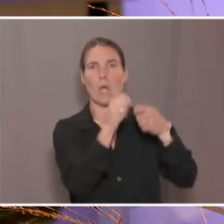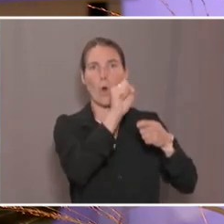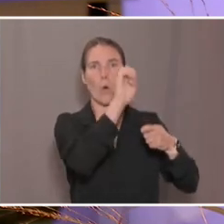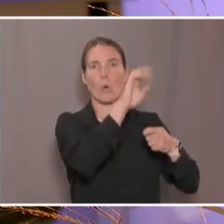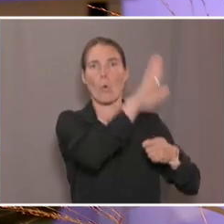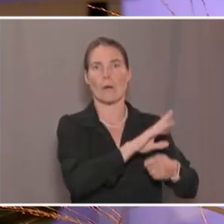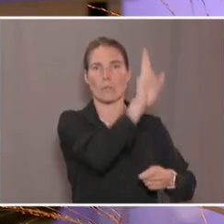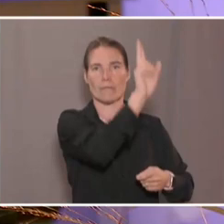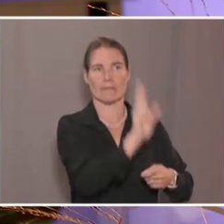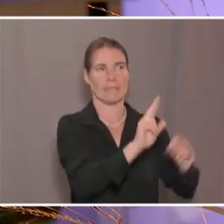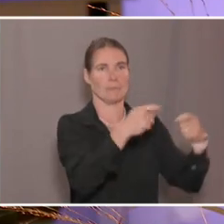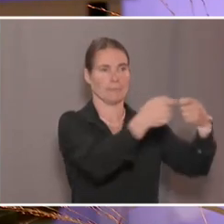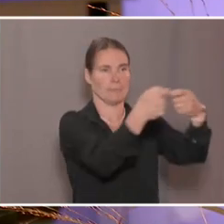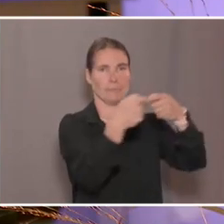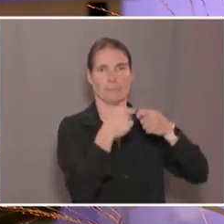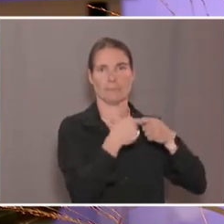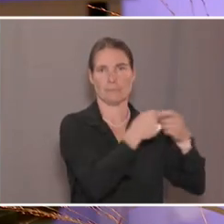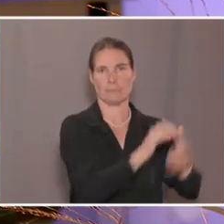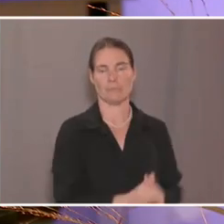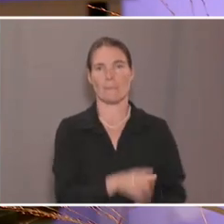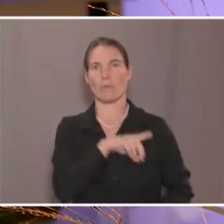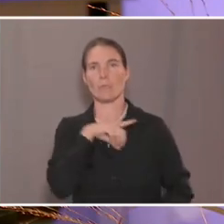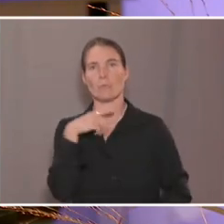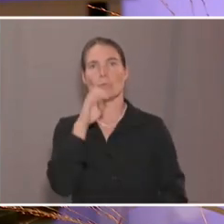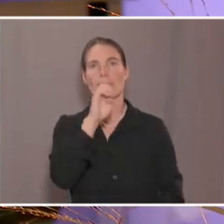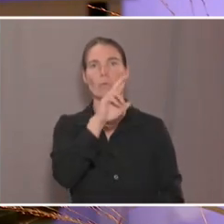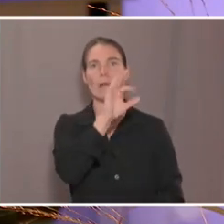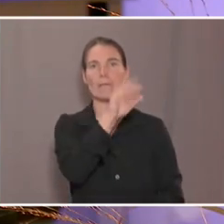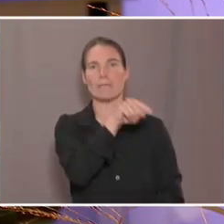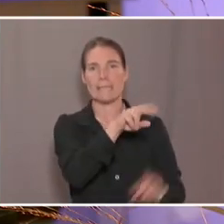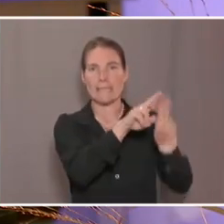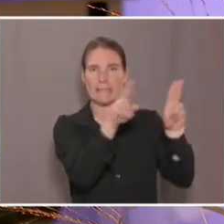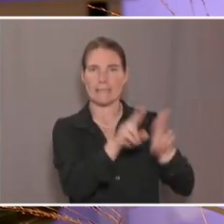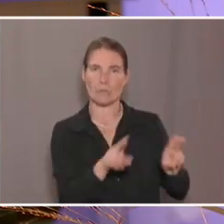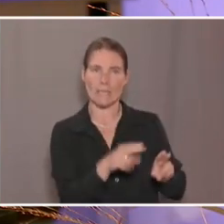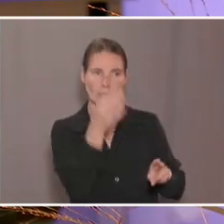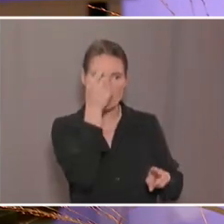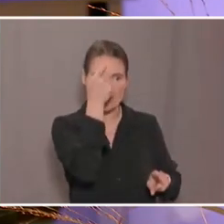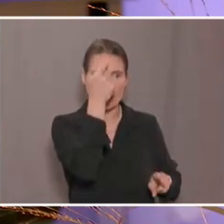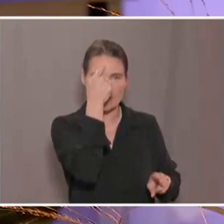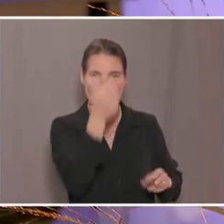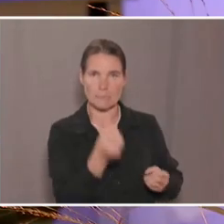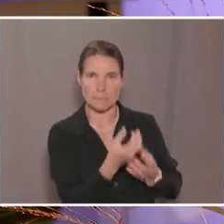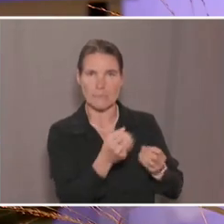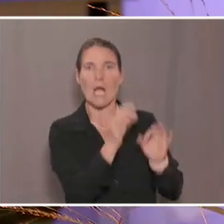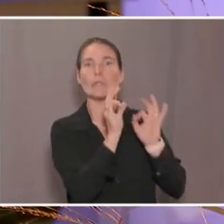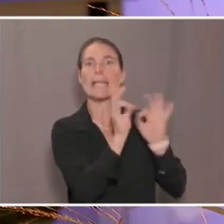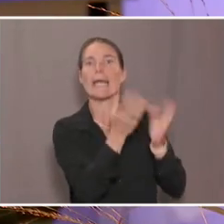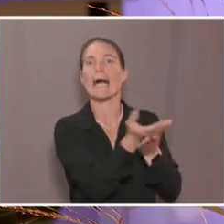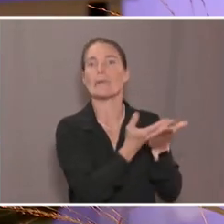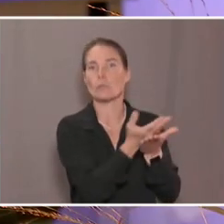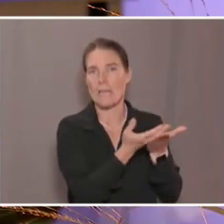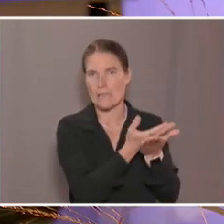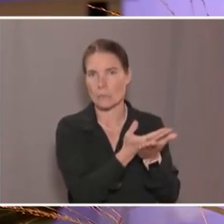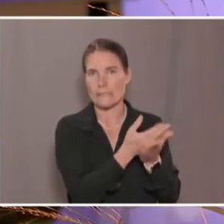Allianz einzugehen. Schon sehr früh hat die EUF den Internationalisierungsgedanken in die Lehramtsausbildung getragen, zum